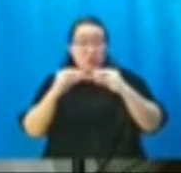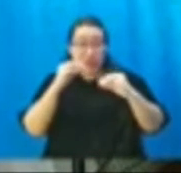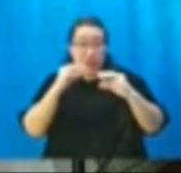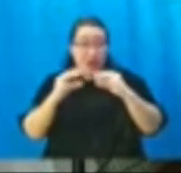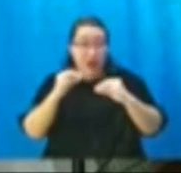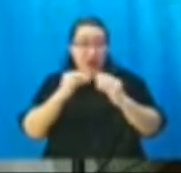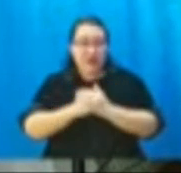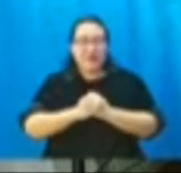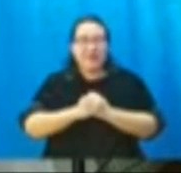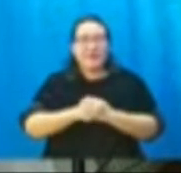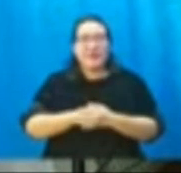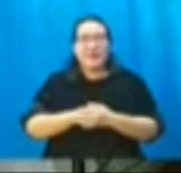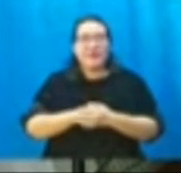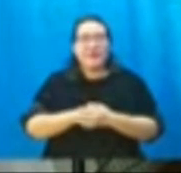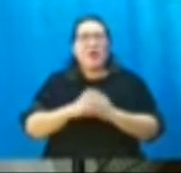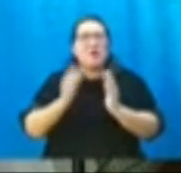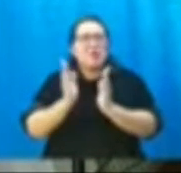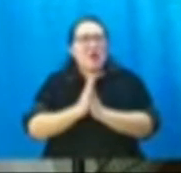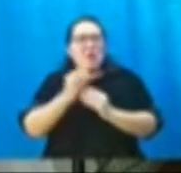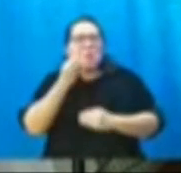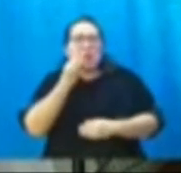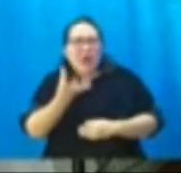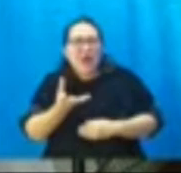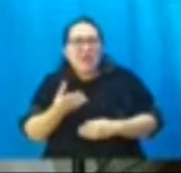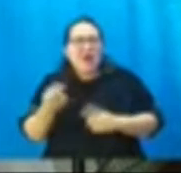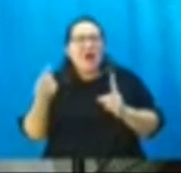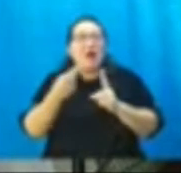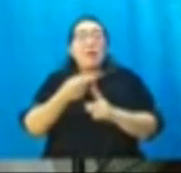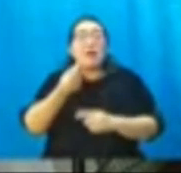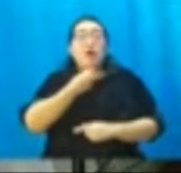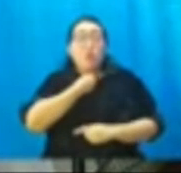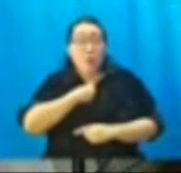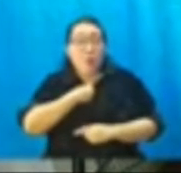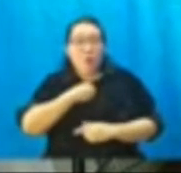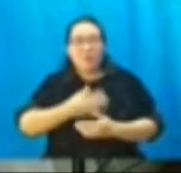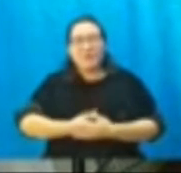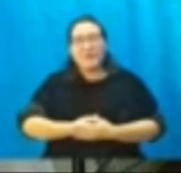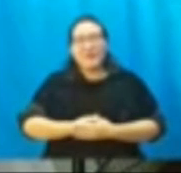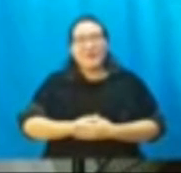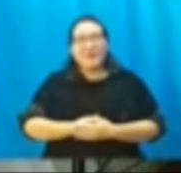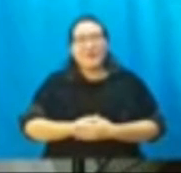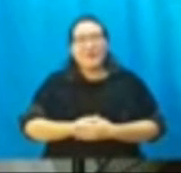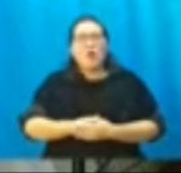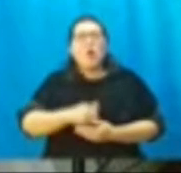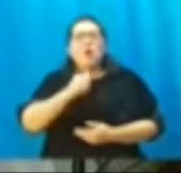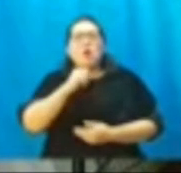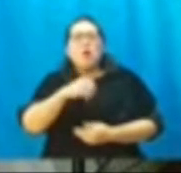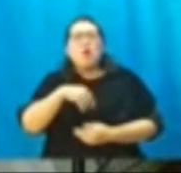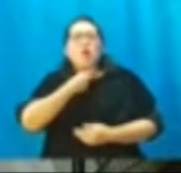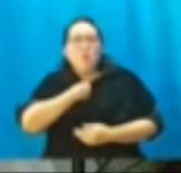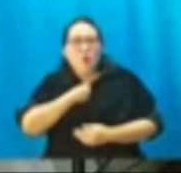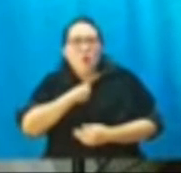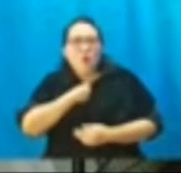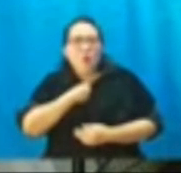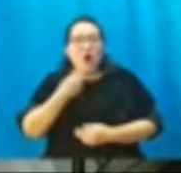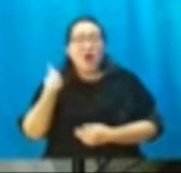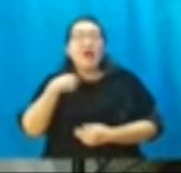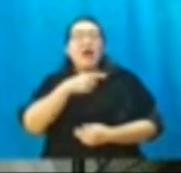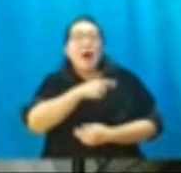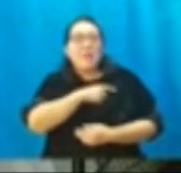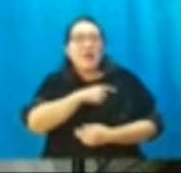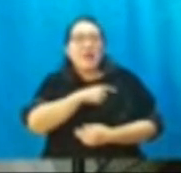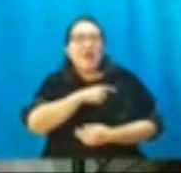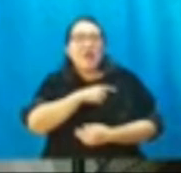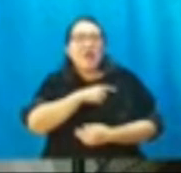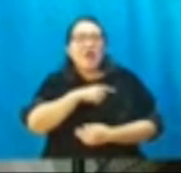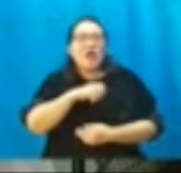Hai ketiga pemuda tadi bertanya kepada pastor-pastor saya mau Kami bertiga ini sudah bulat mau jadi